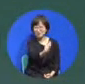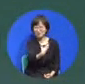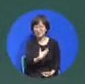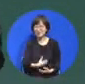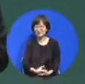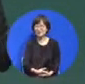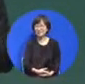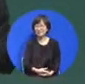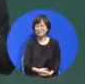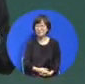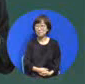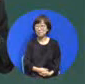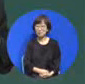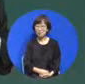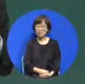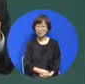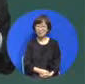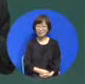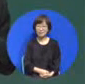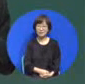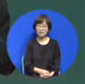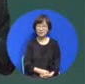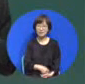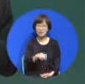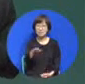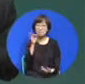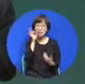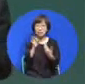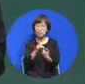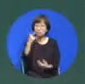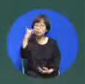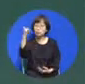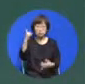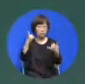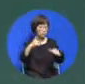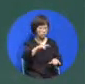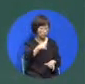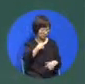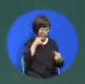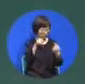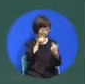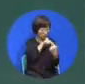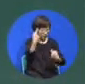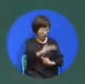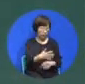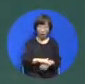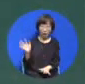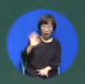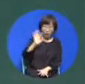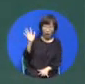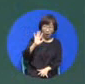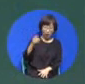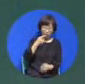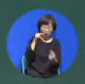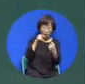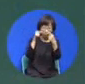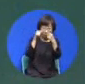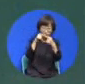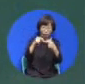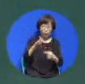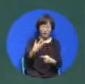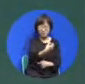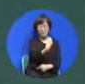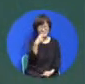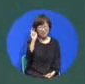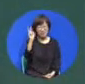time. 물어보면 아이를 할 겁니다. If you ask them, they might deny it. 부모님을 위해서 아이를 할 겁니다. For the sake